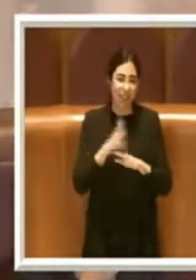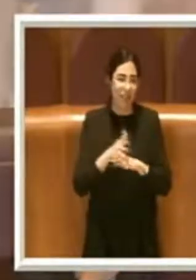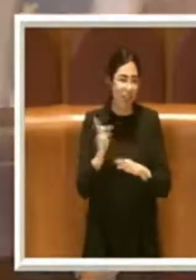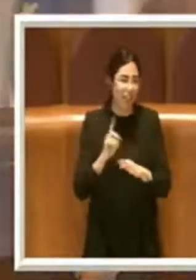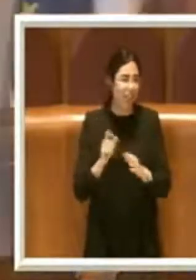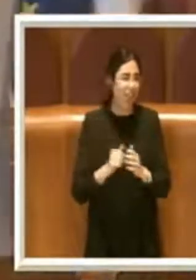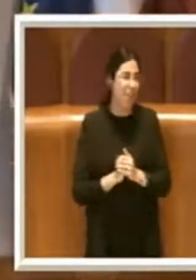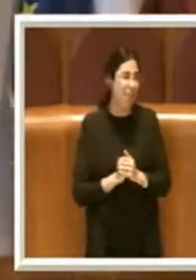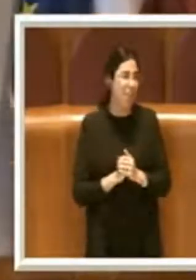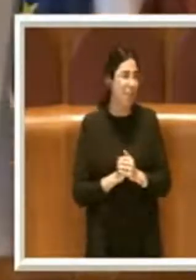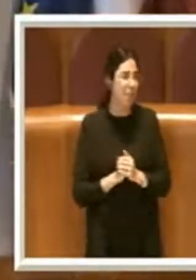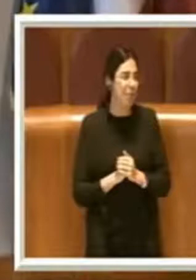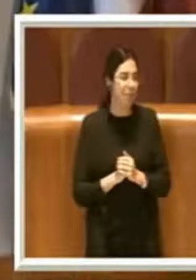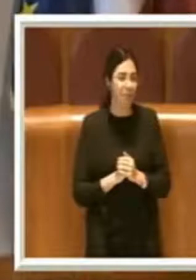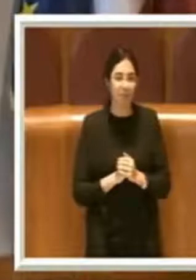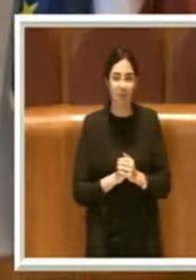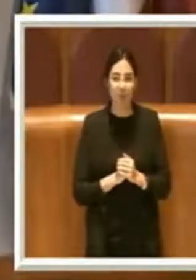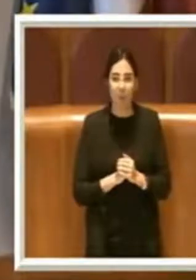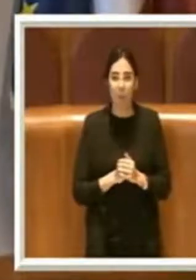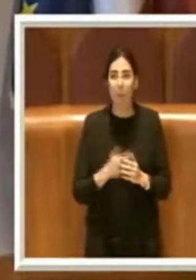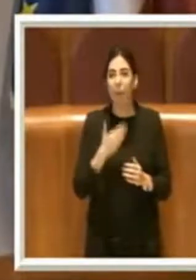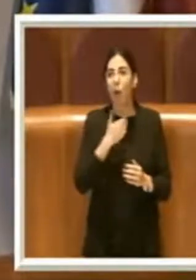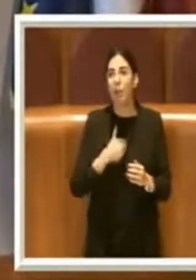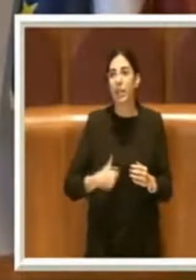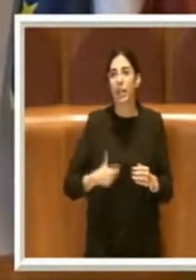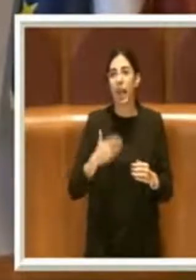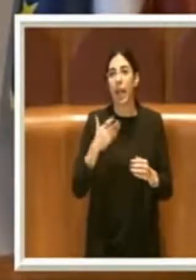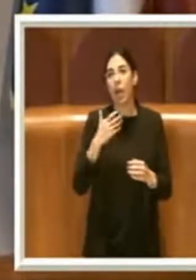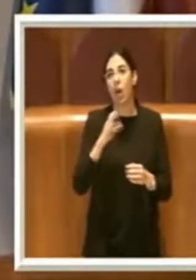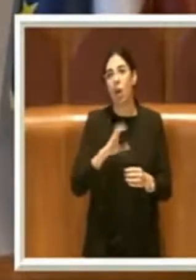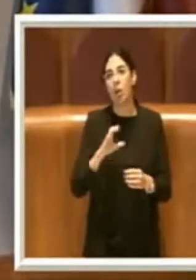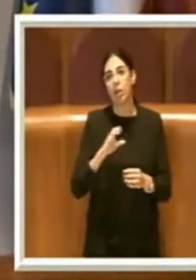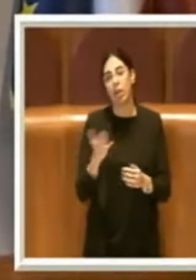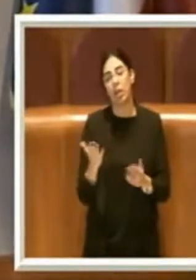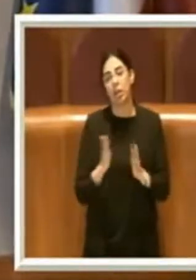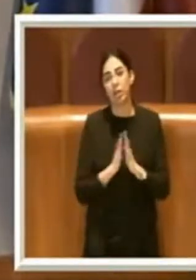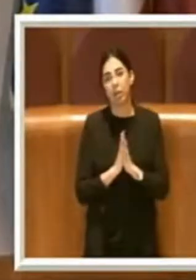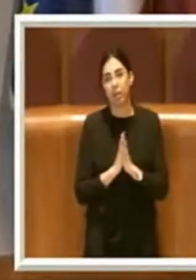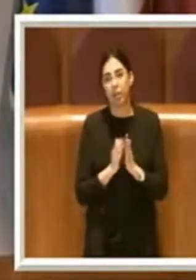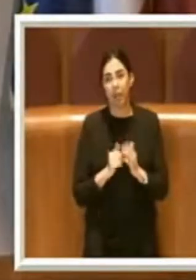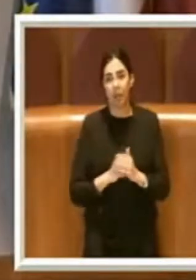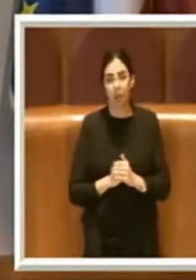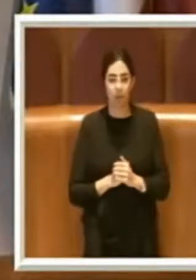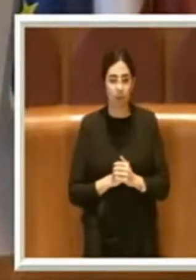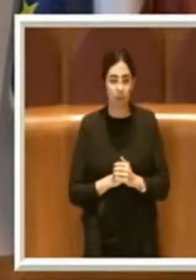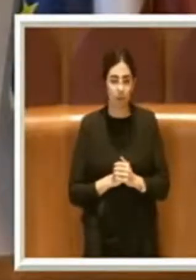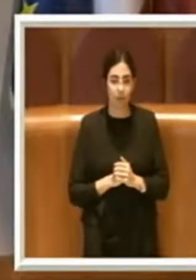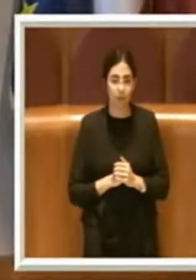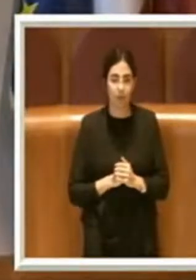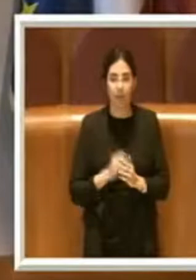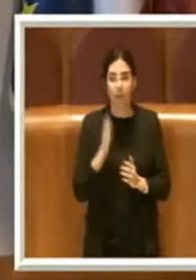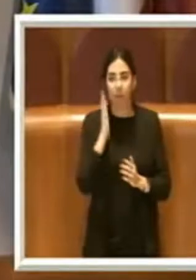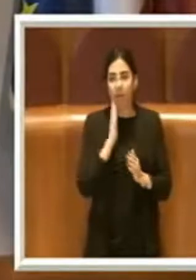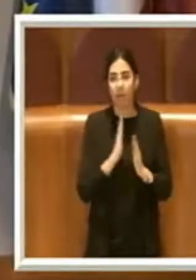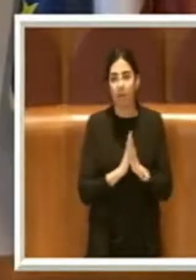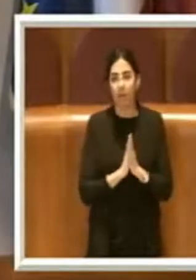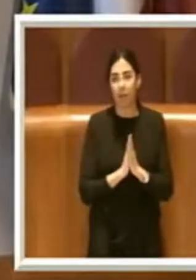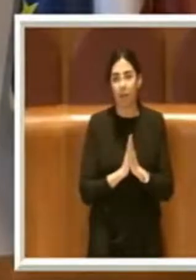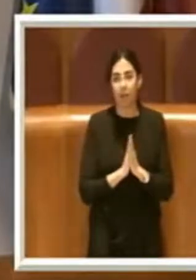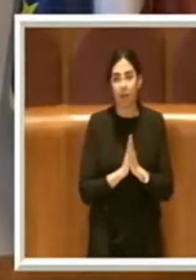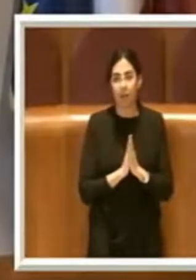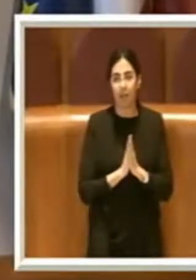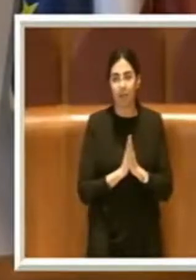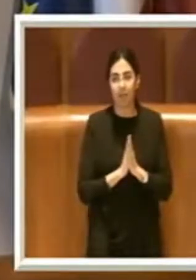non interrompiamo per cortesia. Consigliere Corsetti, la prego. Abbiamo per favore